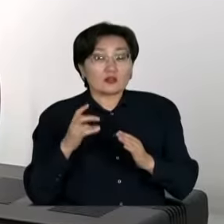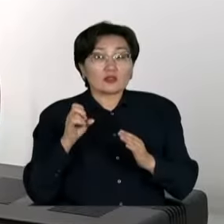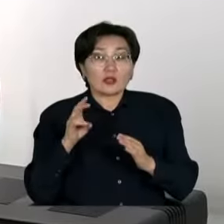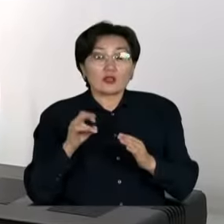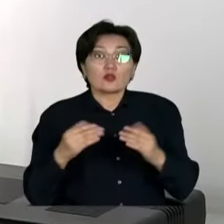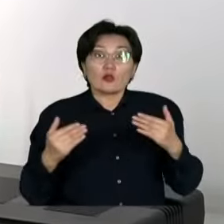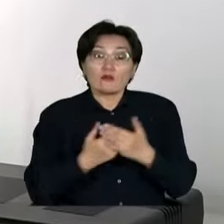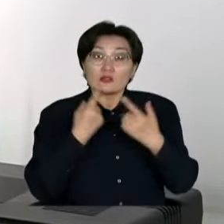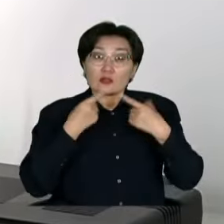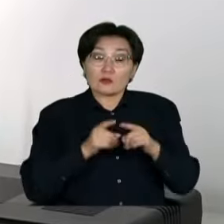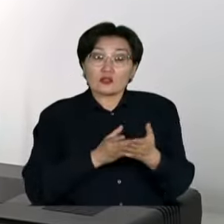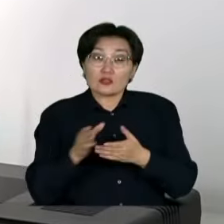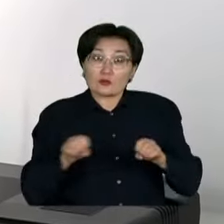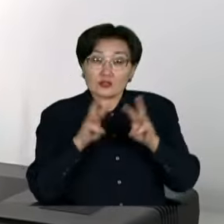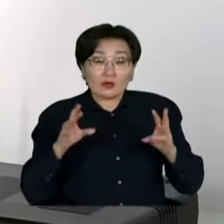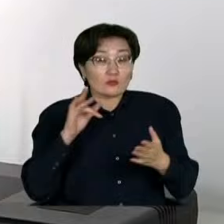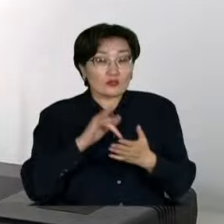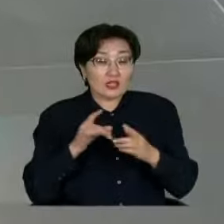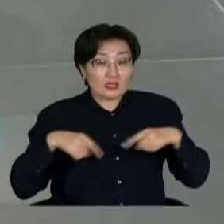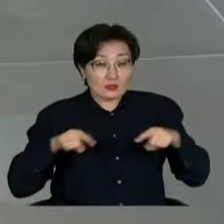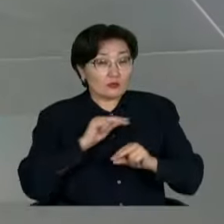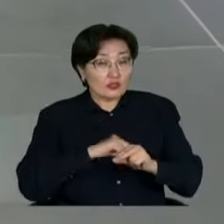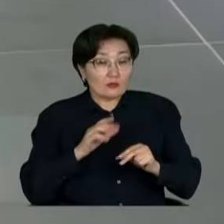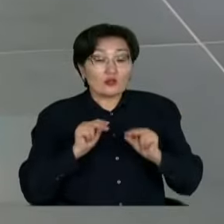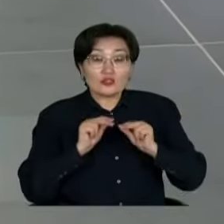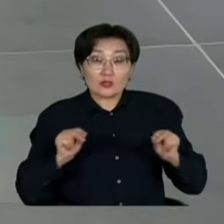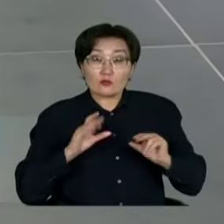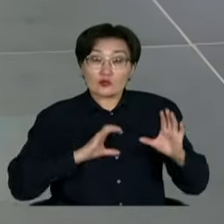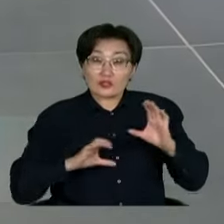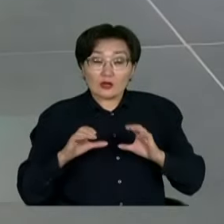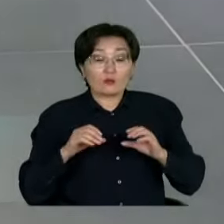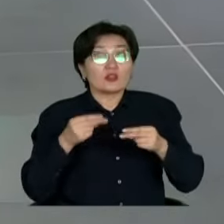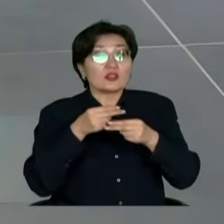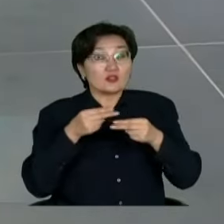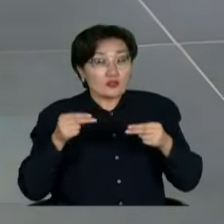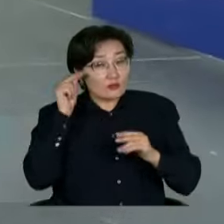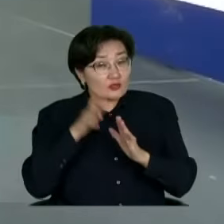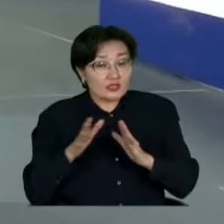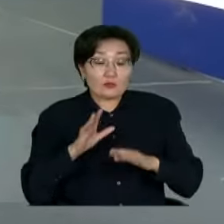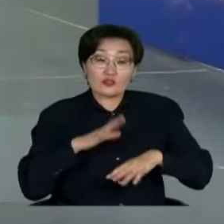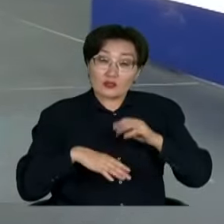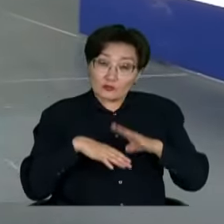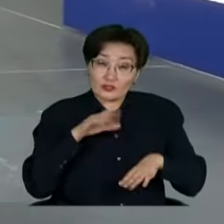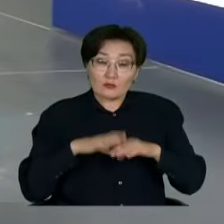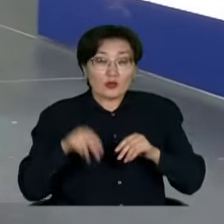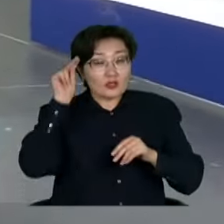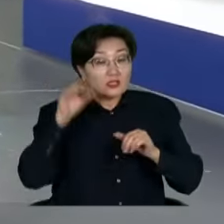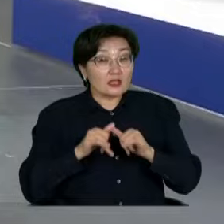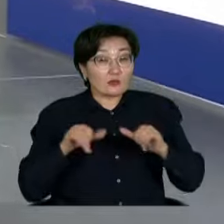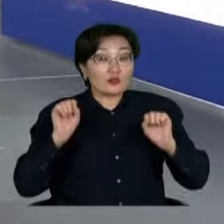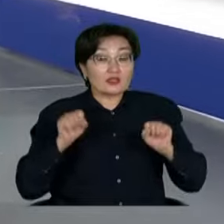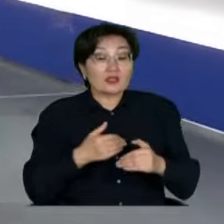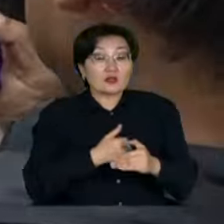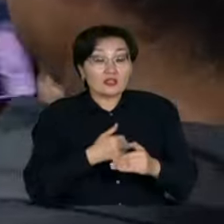нанотехнология сынды салаларды қамтыған орталықтар жұмыс істейді. Оқытушылар студенттер теориямен шектеліп қалмай, тәжірибе жүзінде білімін арттырса деген